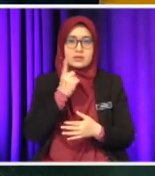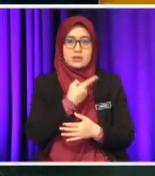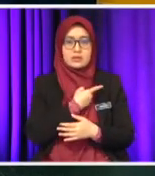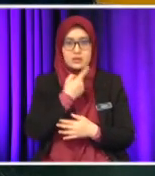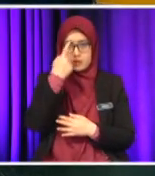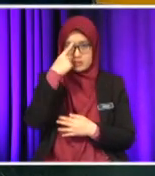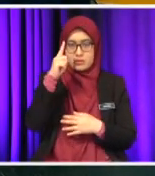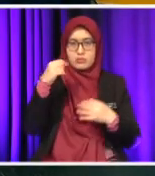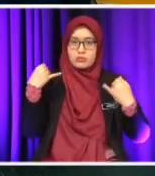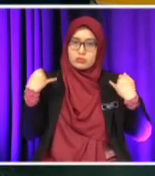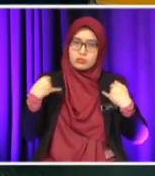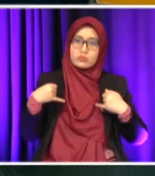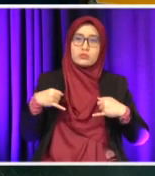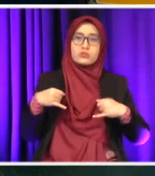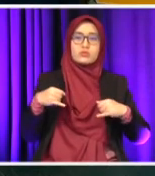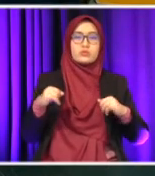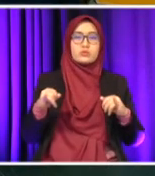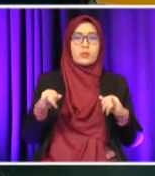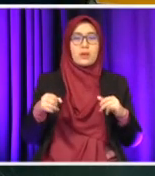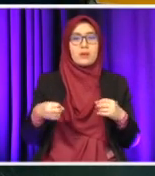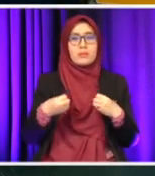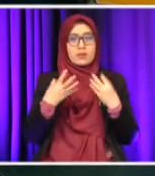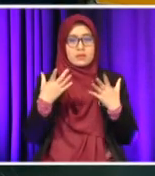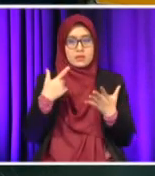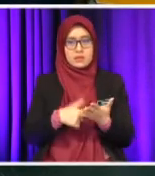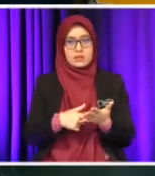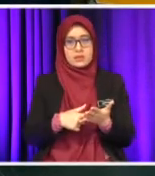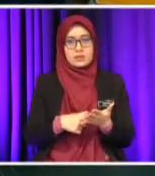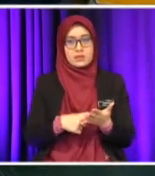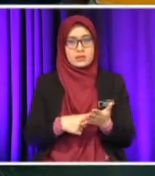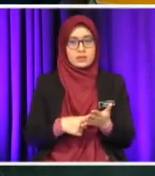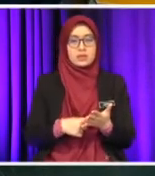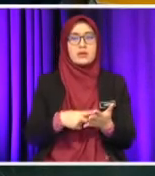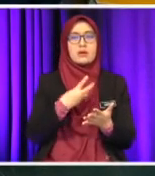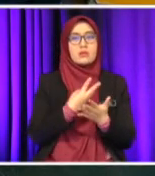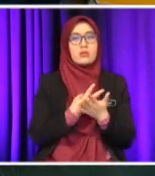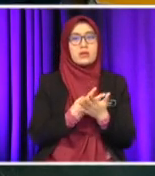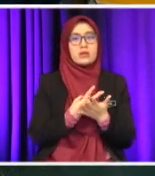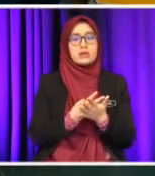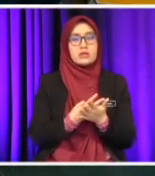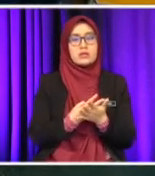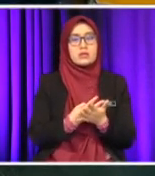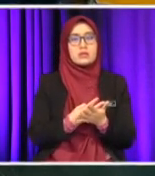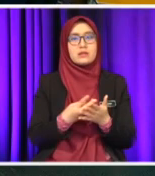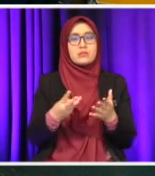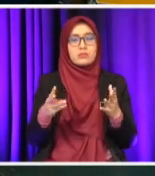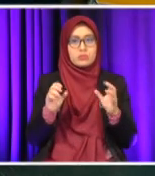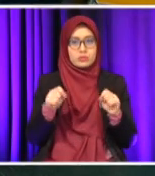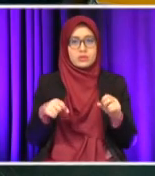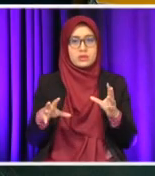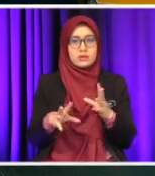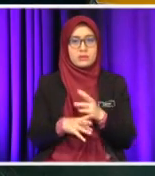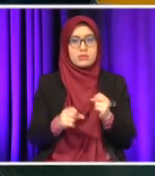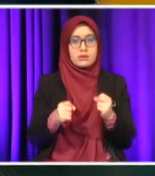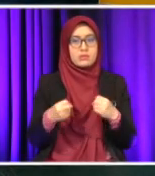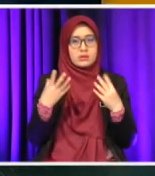penilaian yang lebih tinggi suhu sasaran keuntungan kita akan kita akan lebih mudah untuk mencapai sasaran keuntungan